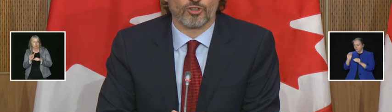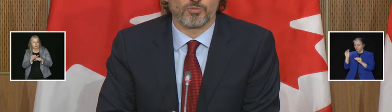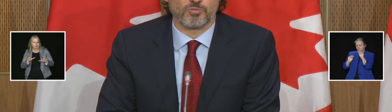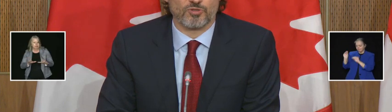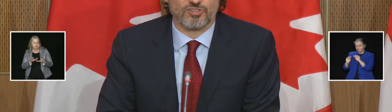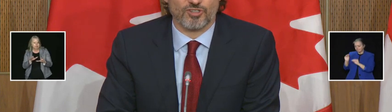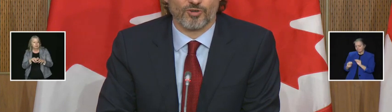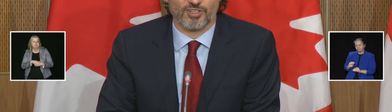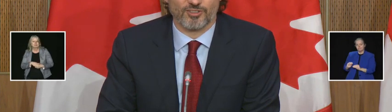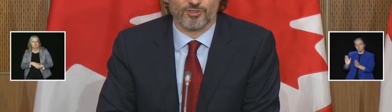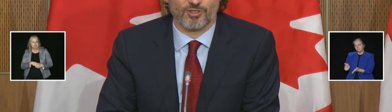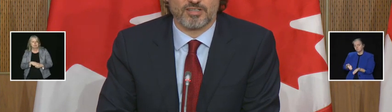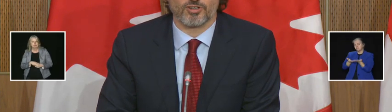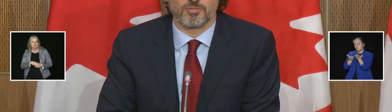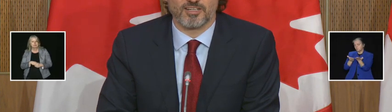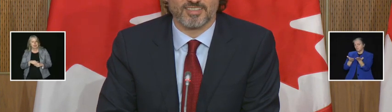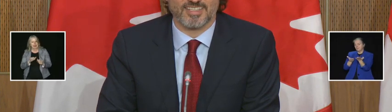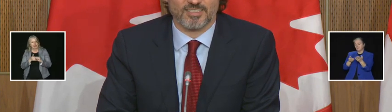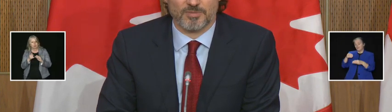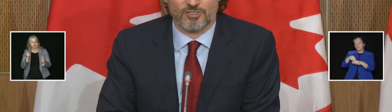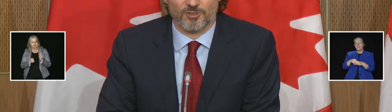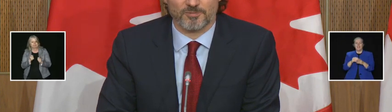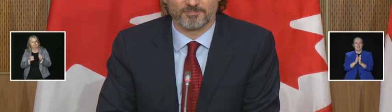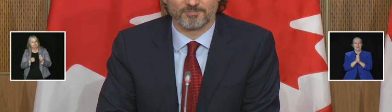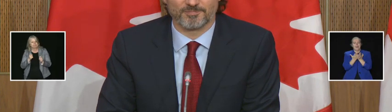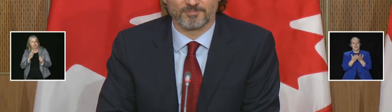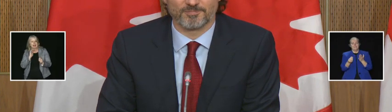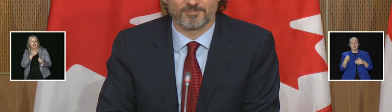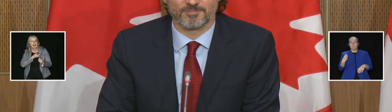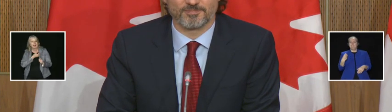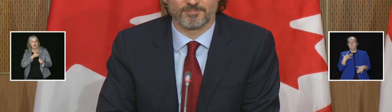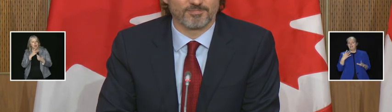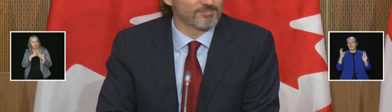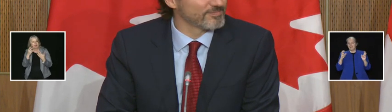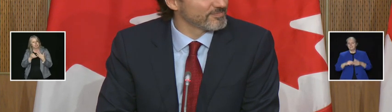notre proposition dans ce livre blanc très ambitieux